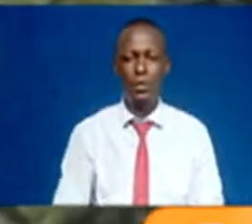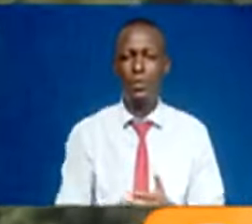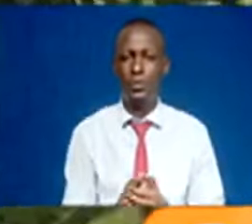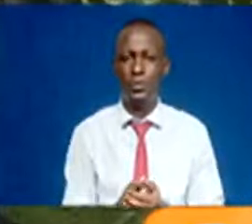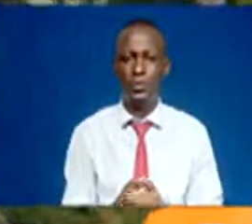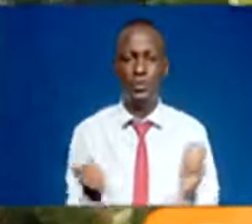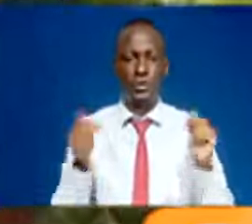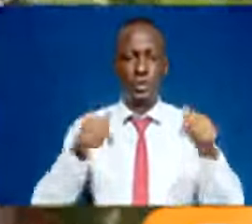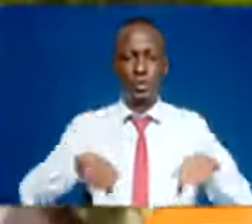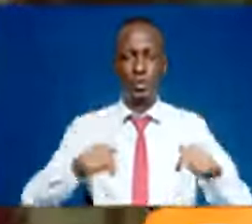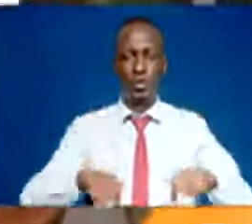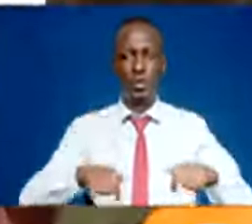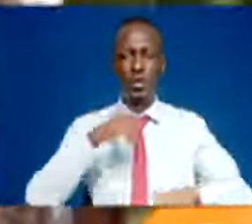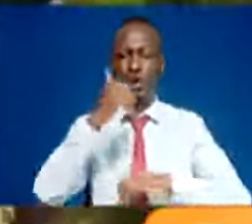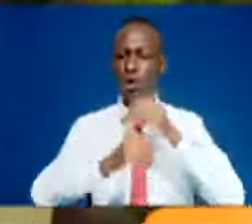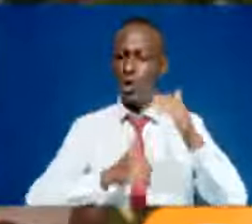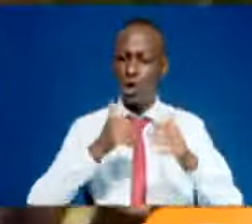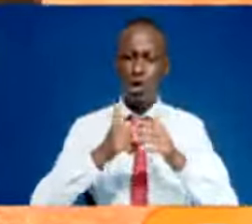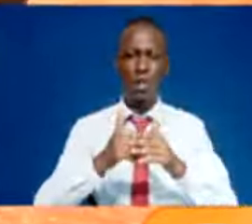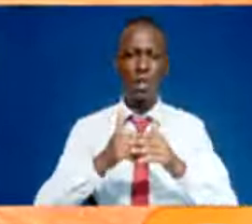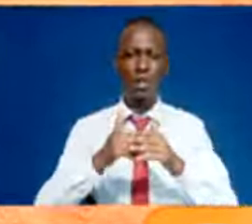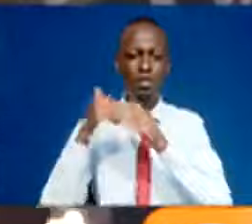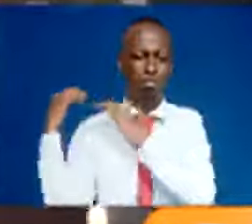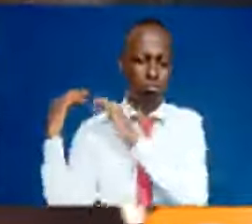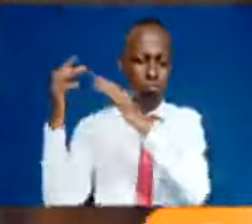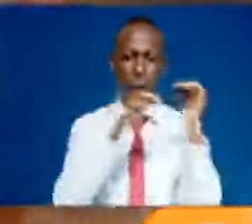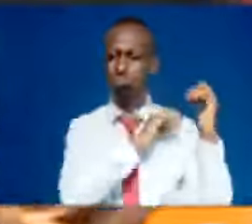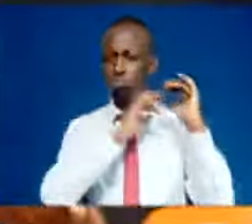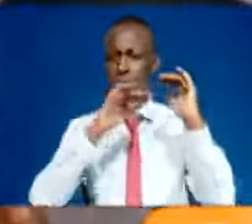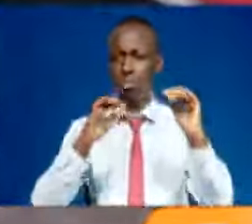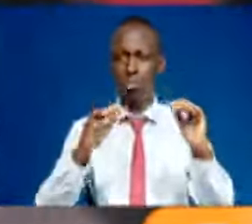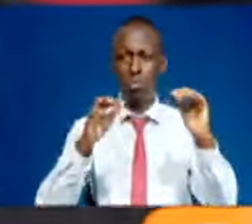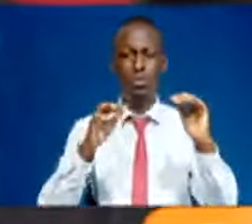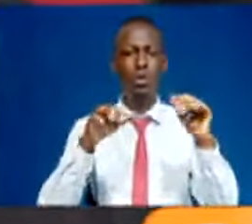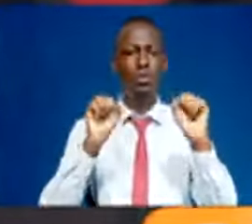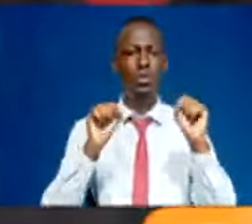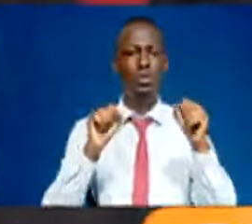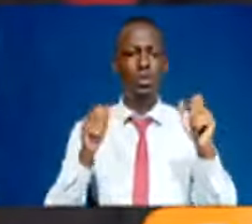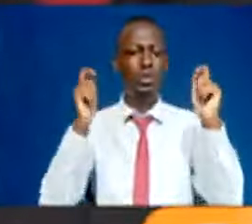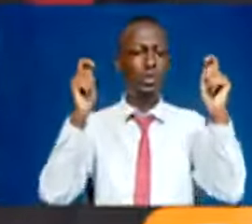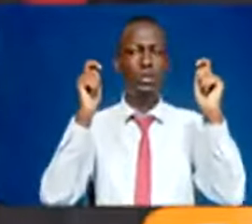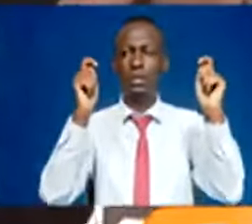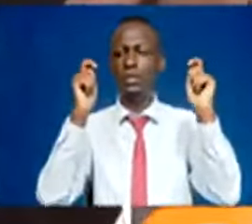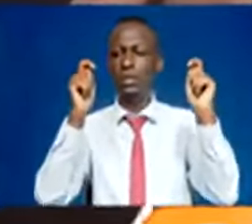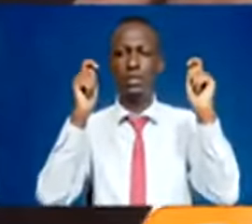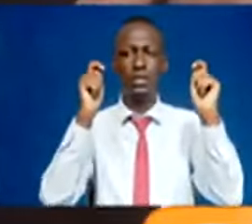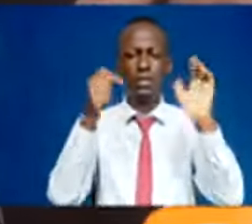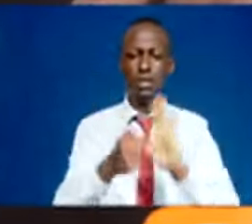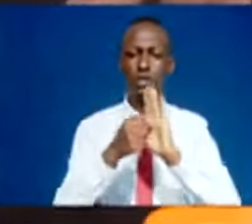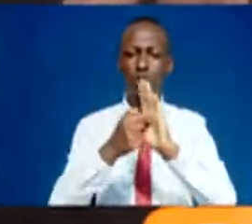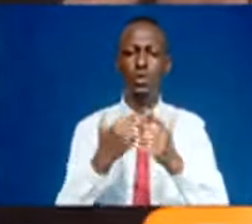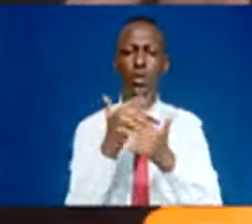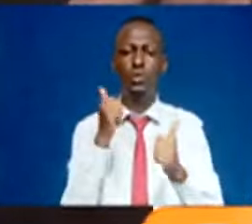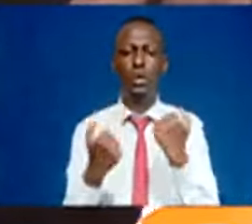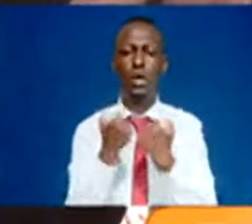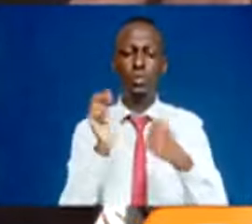Hii leo wakubwa kwa wadogo wakitoka nje na vifaa vyao vya kielektroniki kuelezea malalamishi yao. Kuna wengine ambao